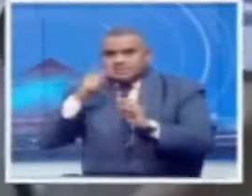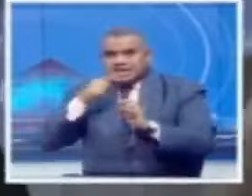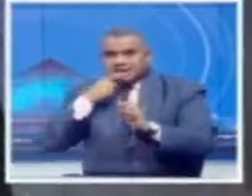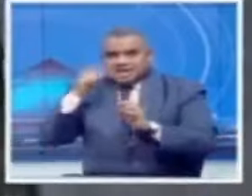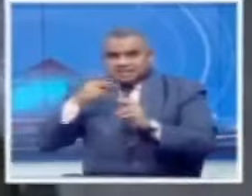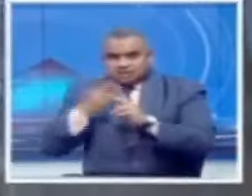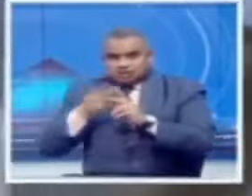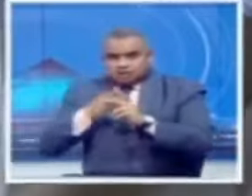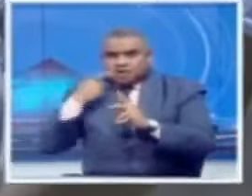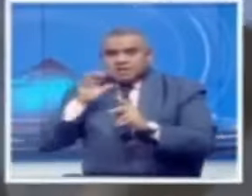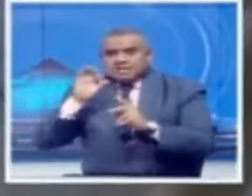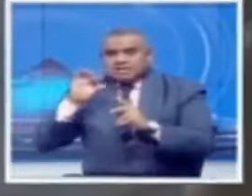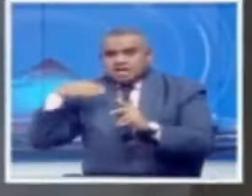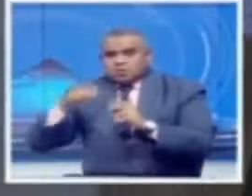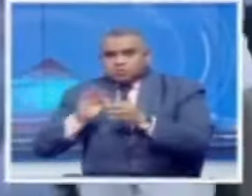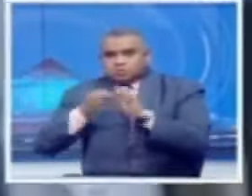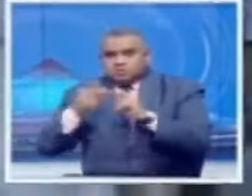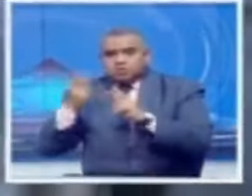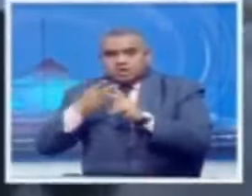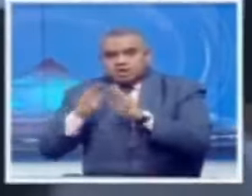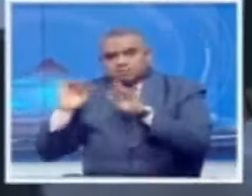إلى 9.5 مليون راكب.